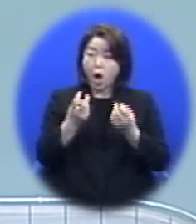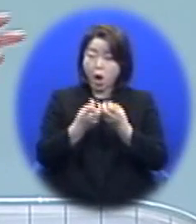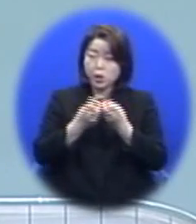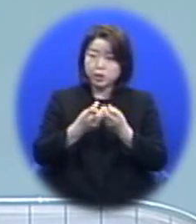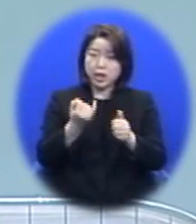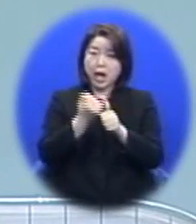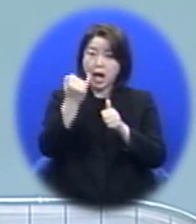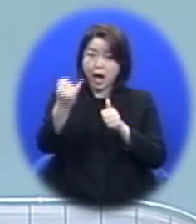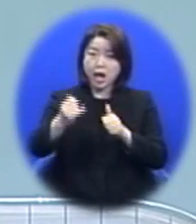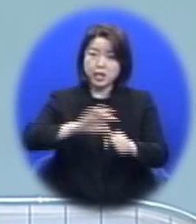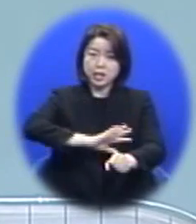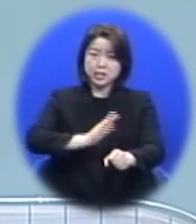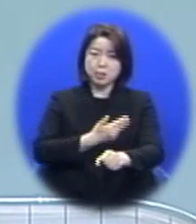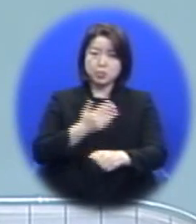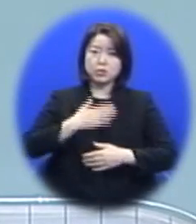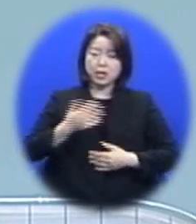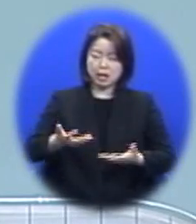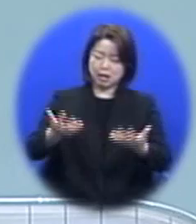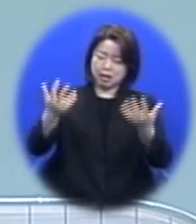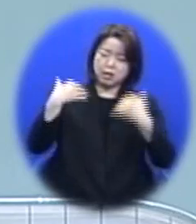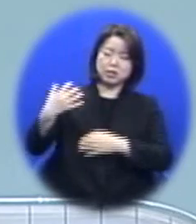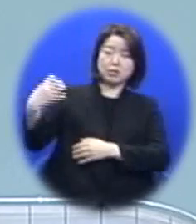아내의 잘못을 내가 다 뒤집었습니까?